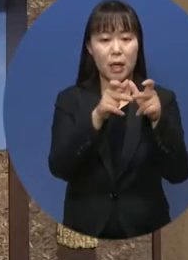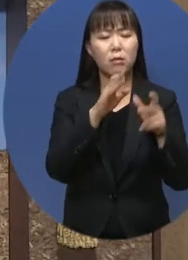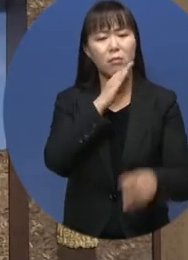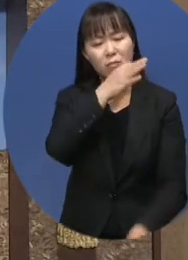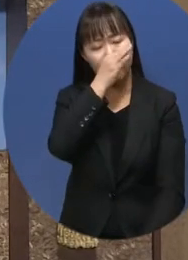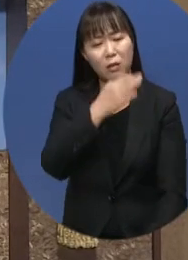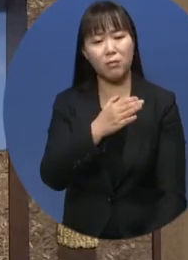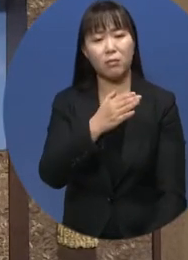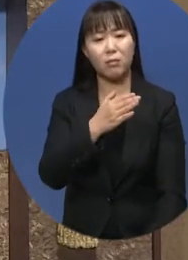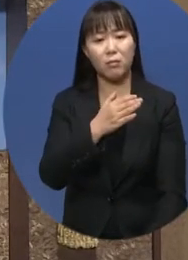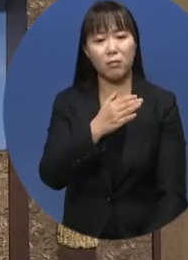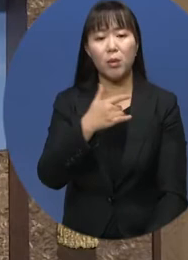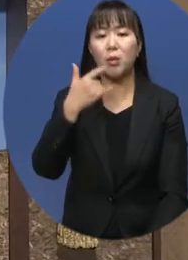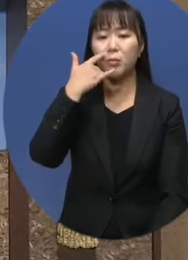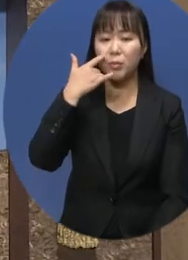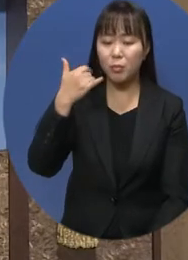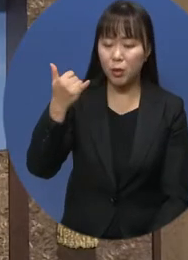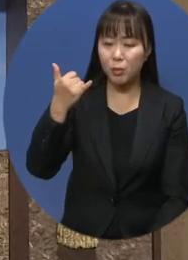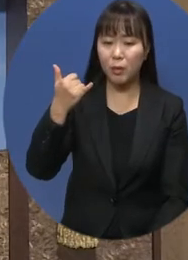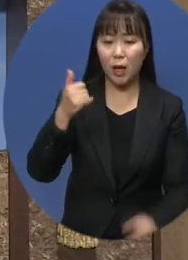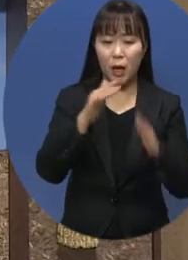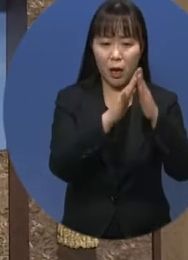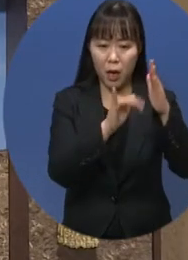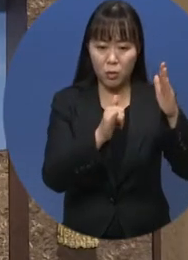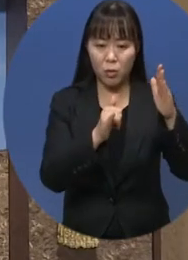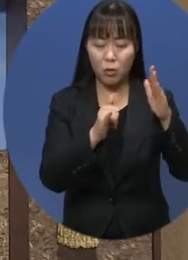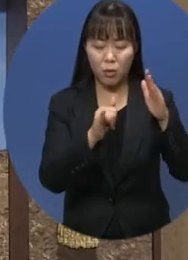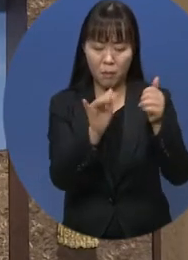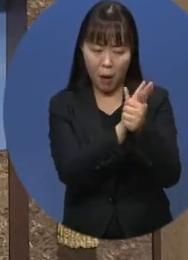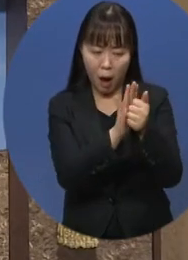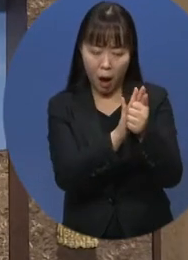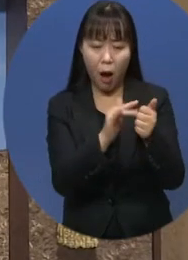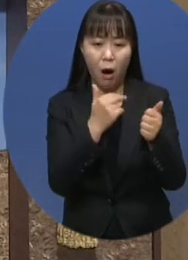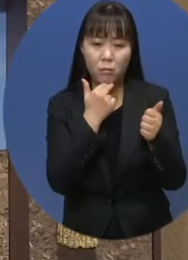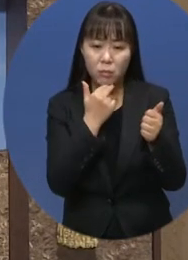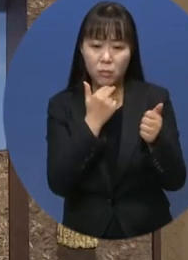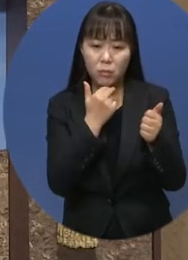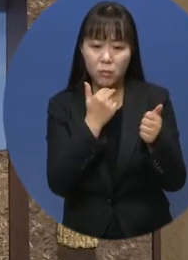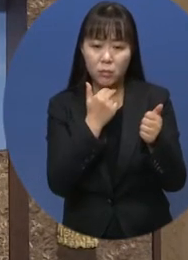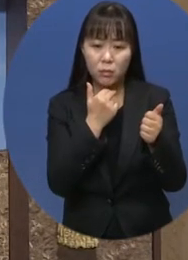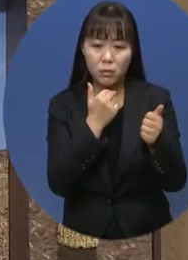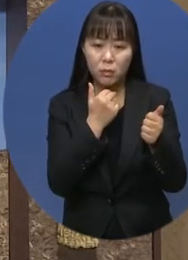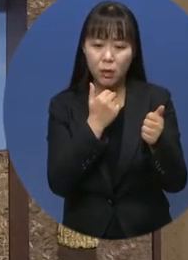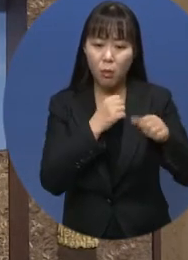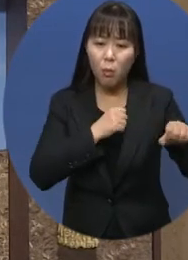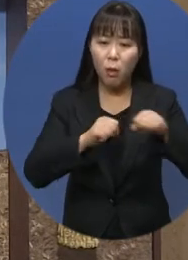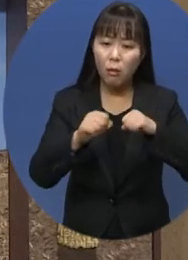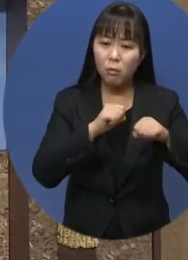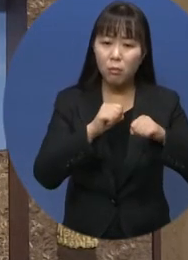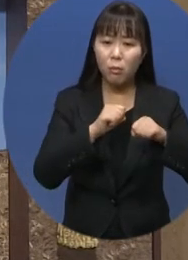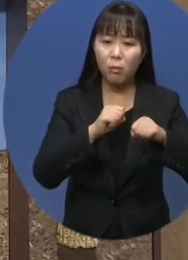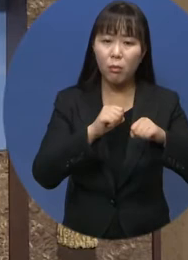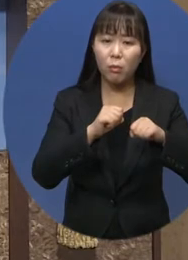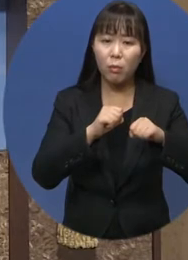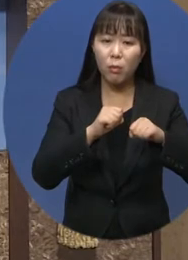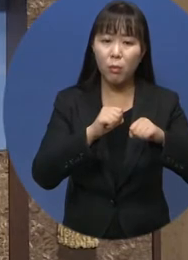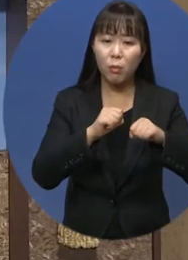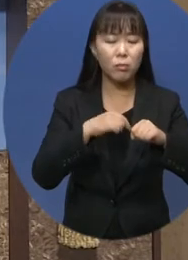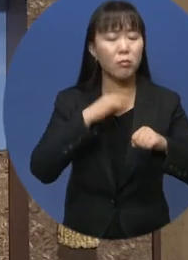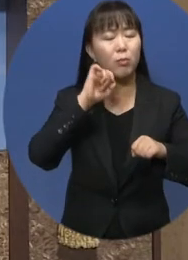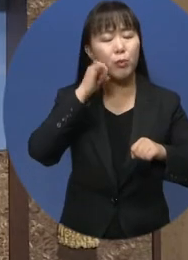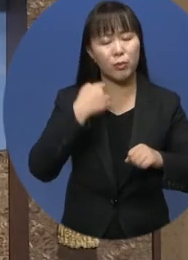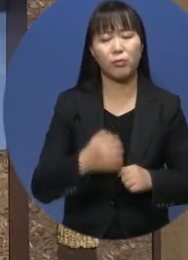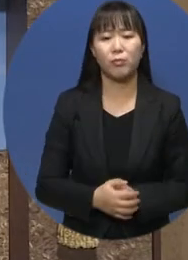힘들어요 어 부모님들이 나 가족들의 케어 없이는 고 살핌 없이는 정상적인 활동들을 못해요 예